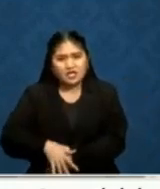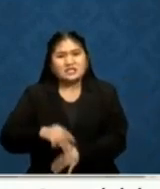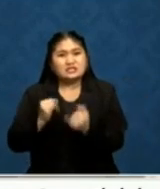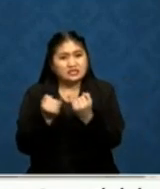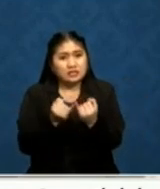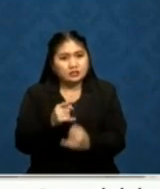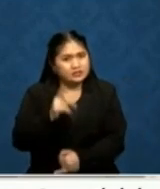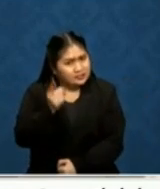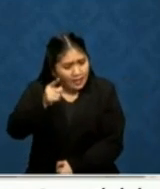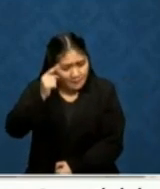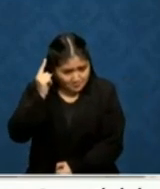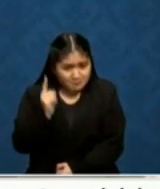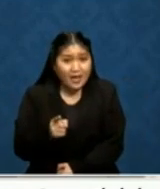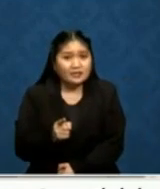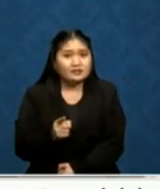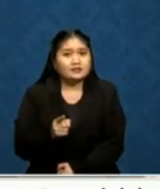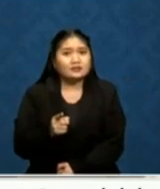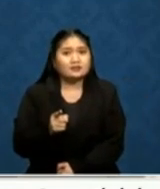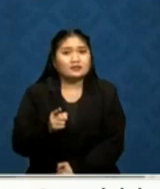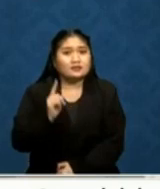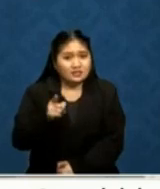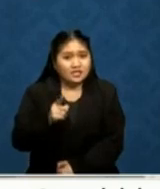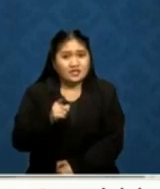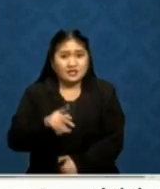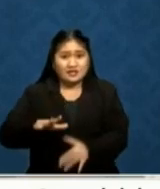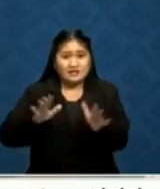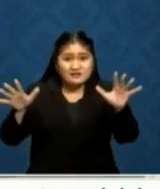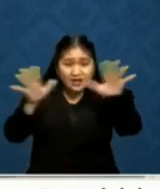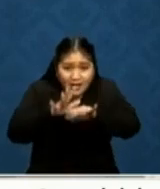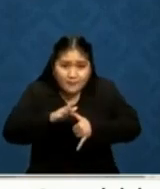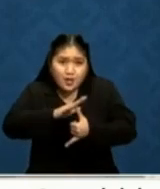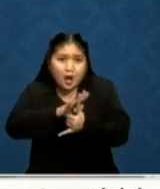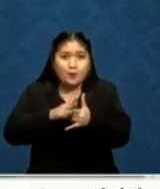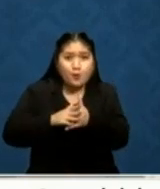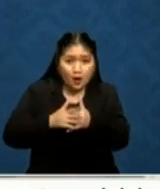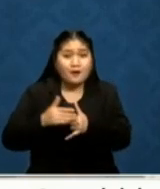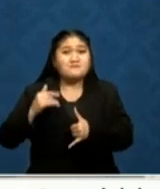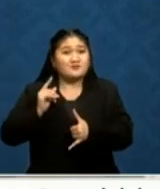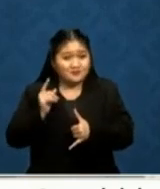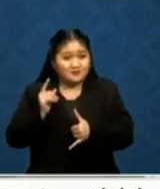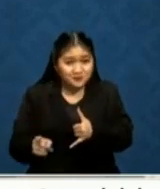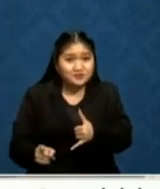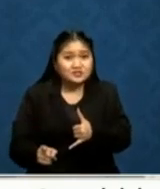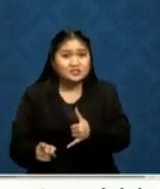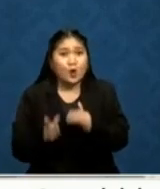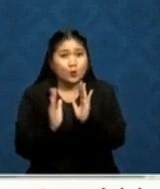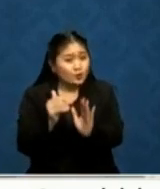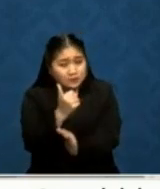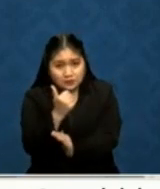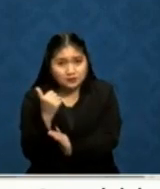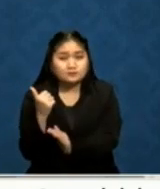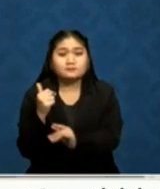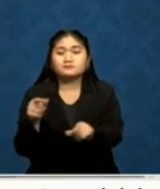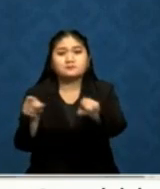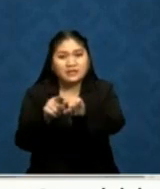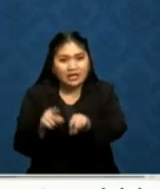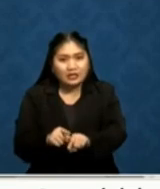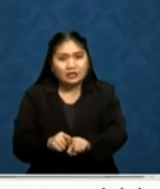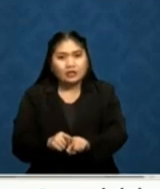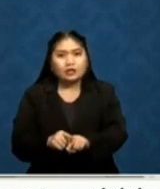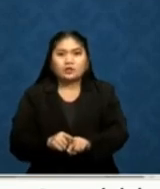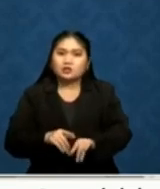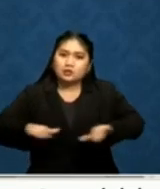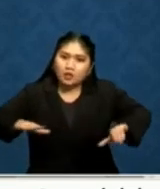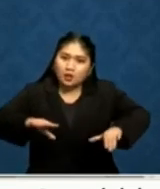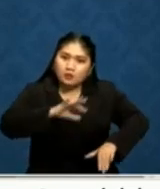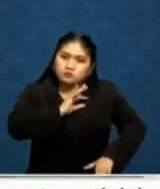ค่ะมันเป็นการคุกคามนักเรียนคุกคามบุคคลอื่นทำให้นักเรียนนั้นเ